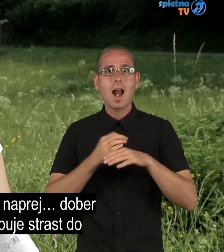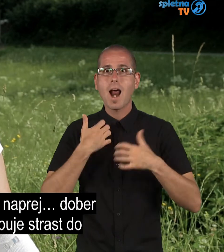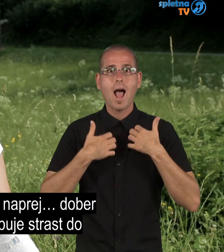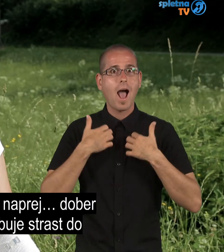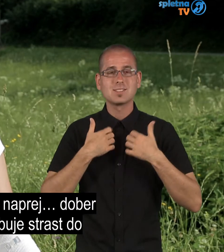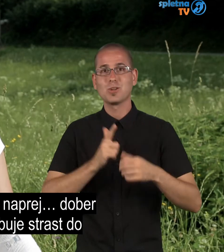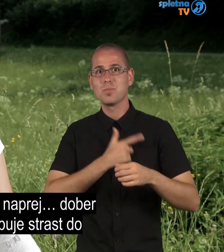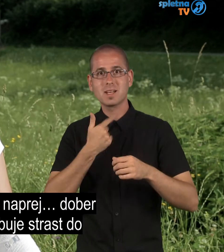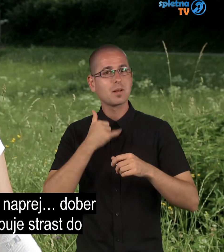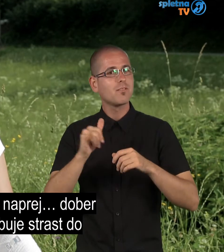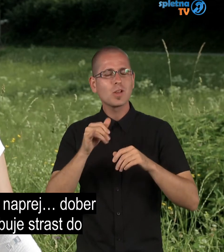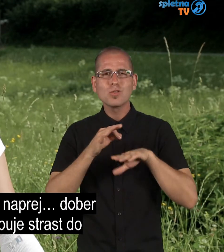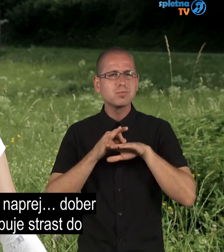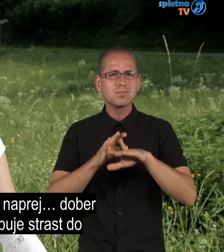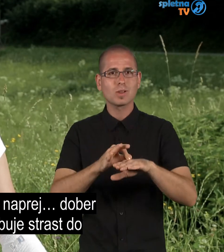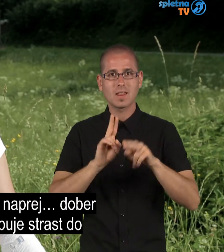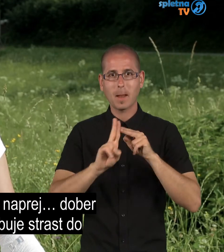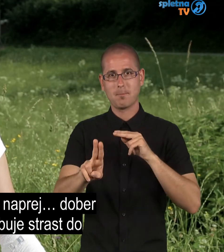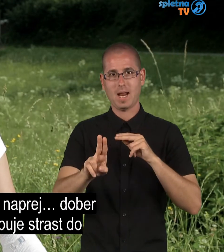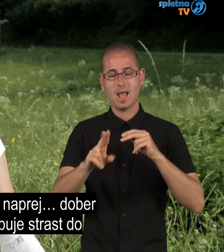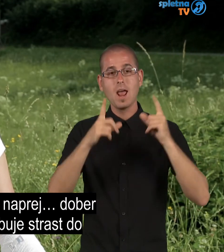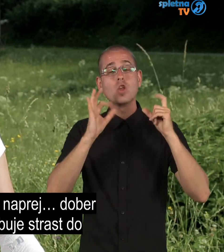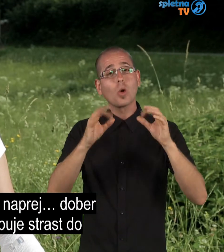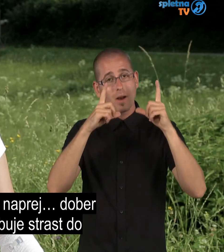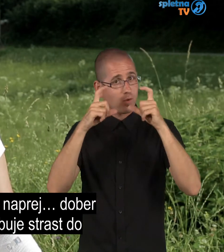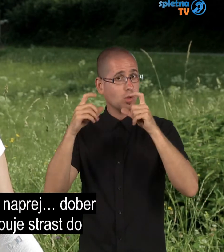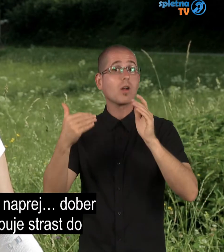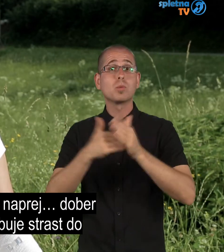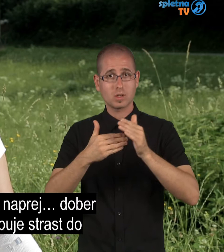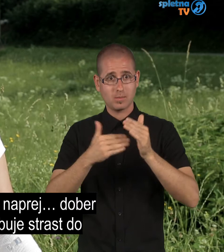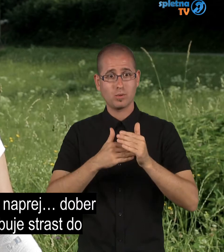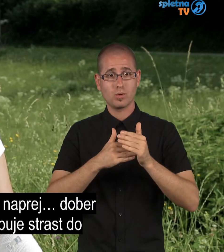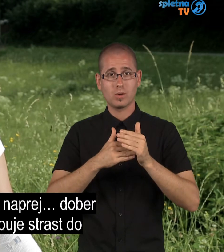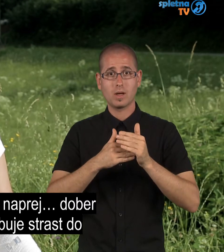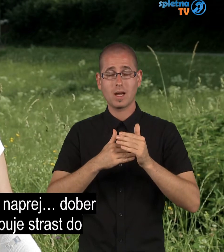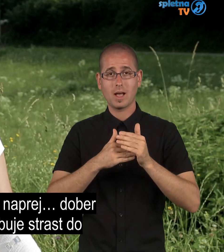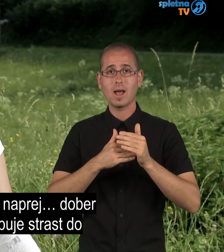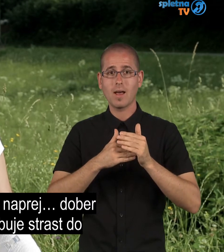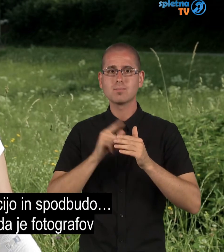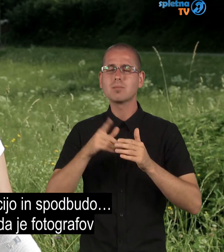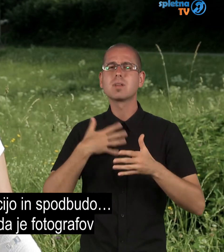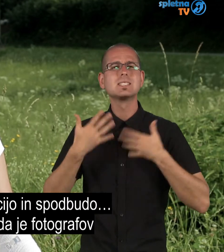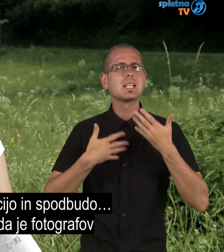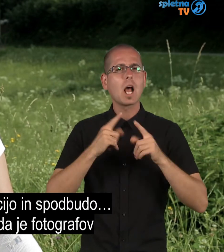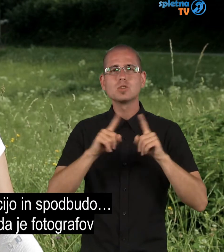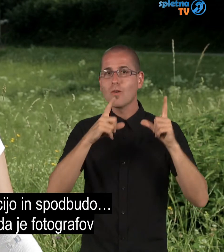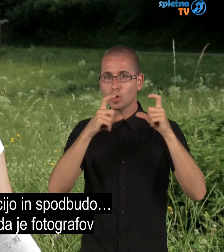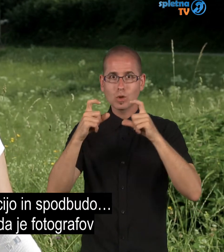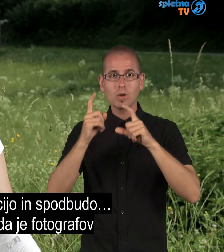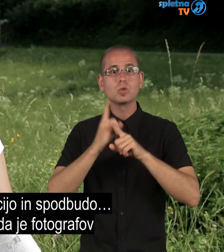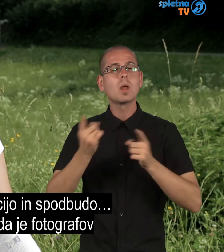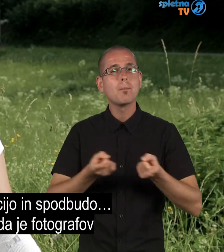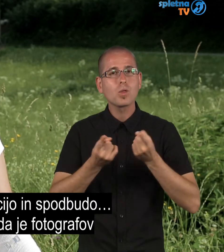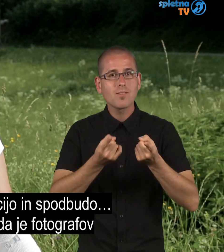žene naprej. Fotograf oziroma dober fotograf potrebuje strast do fotografije,